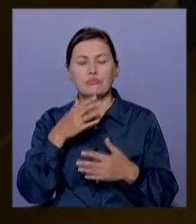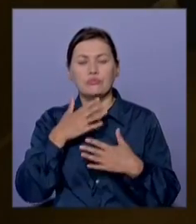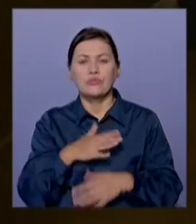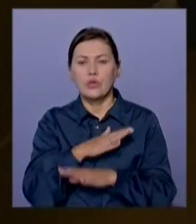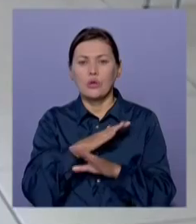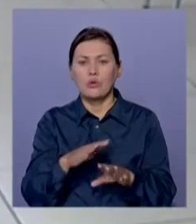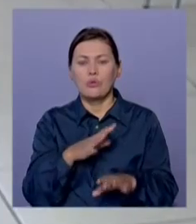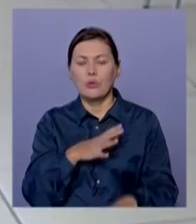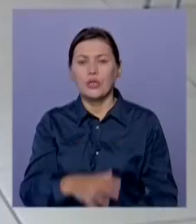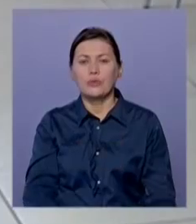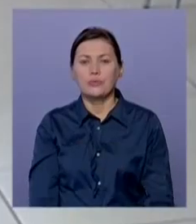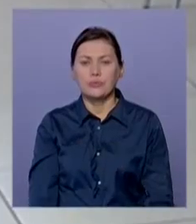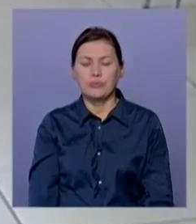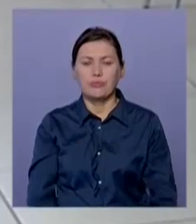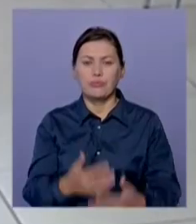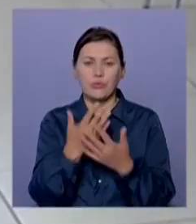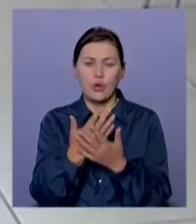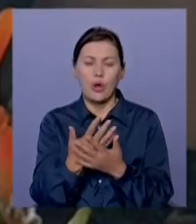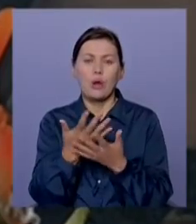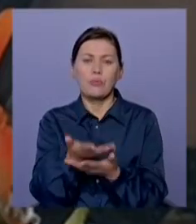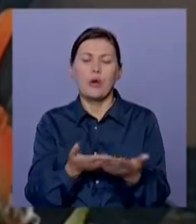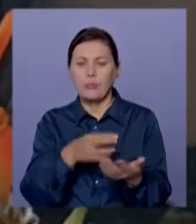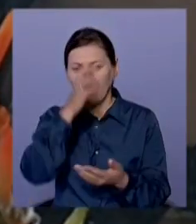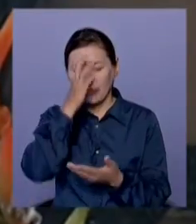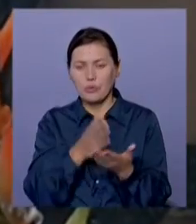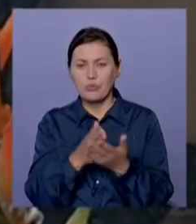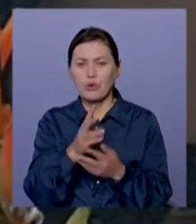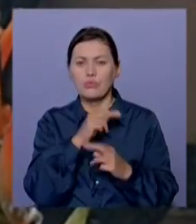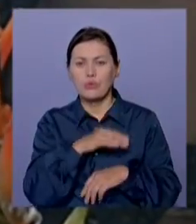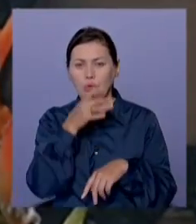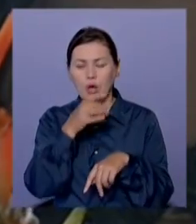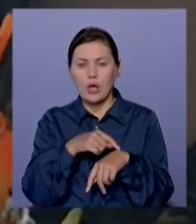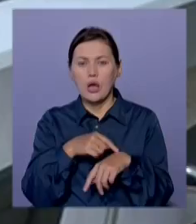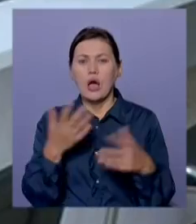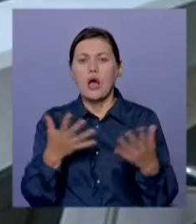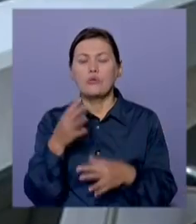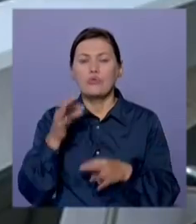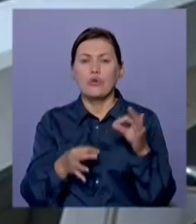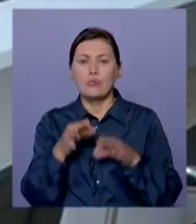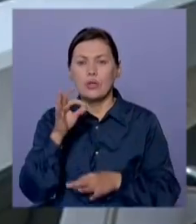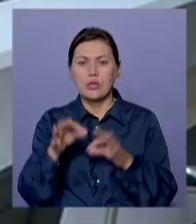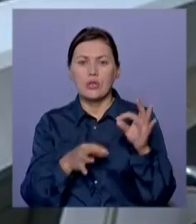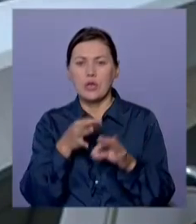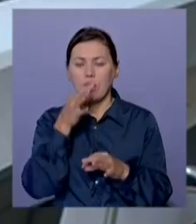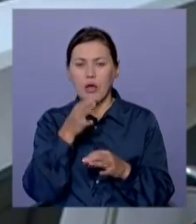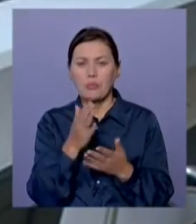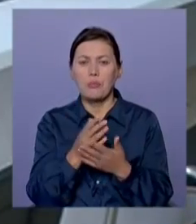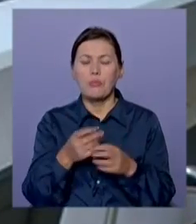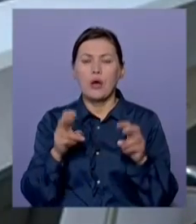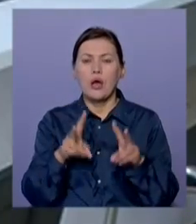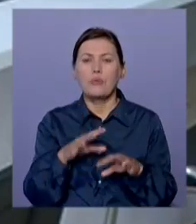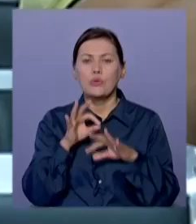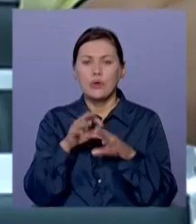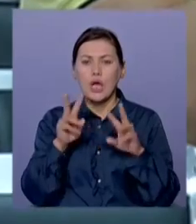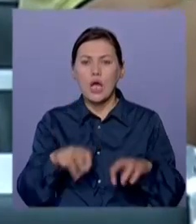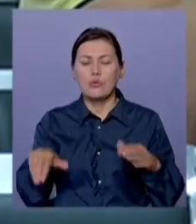көңілі толмайды. Қоғамдық кеңесте мемлекеттік қызметкерлердің жұмыс уақытының не себепті нормадан артық болатыны айтылды. Арнайы жүргізілген